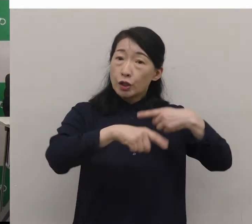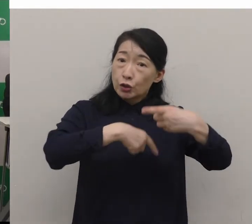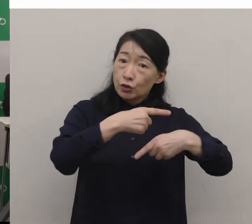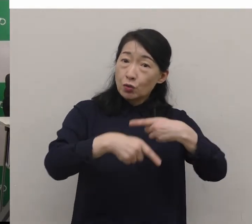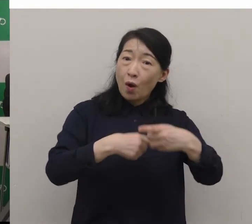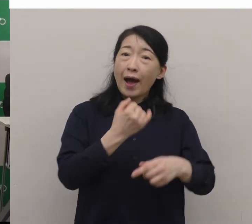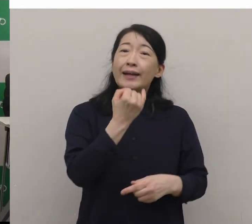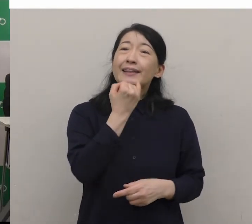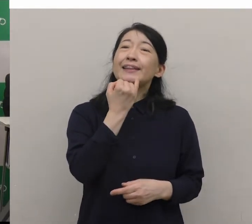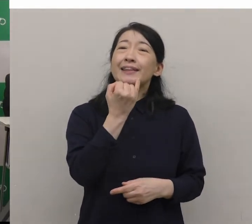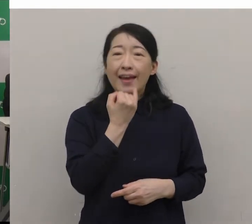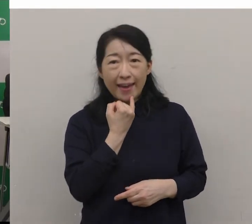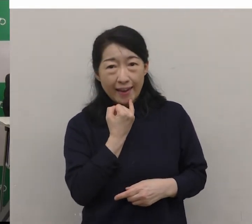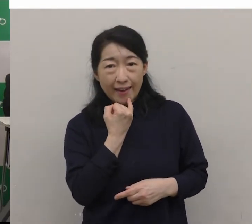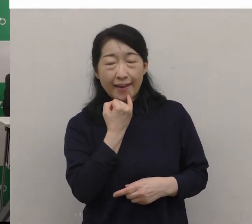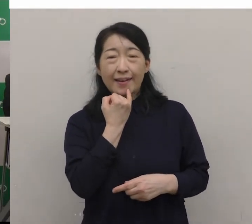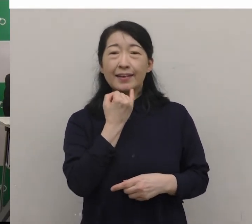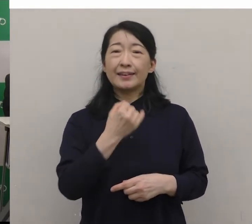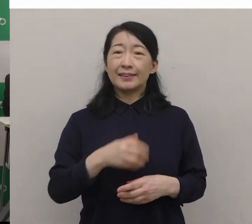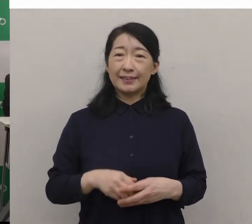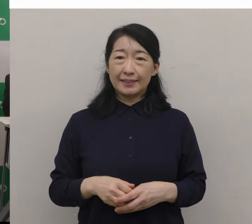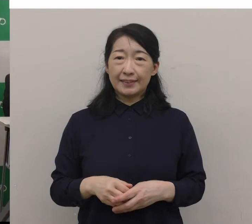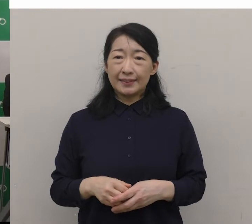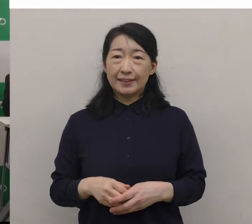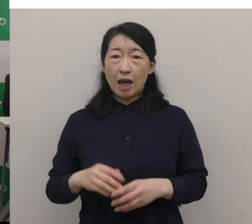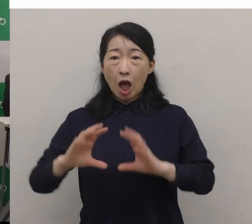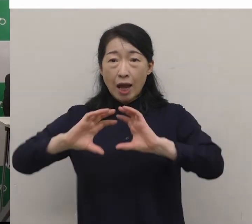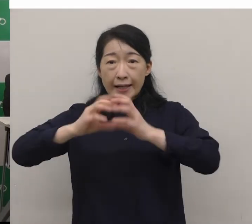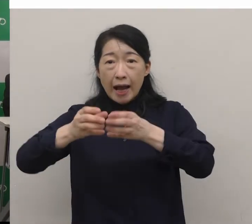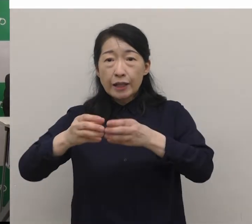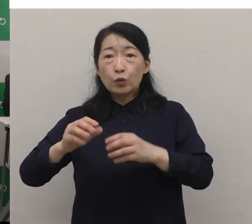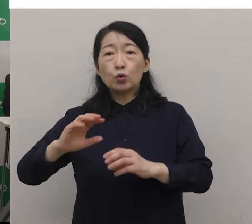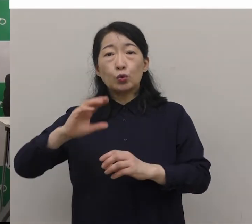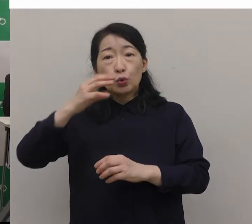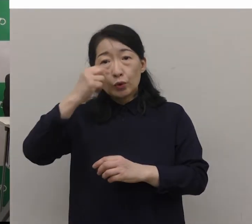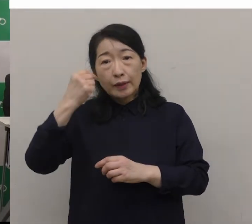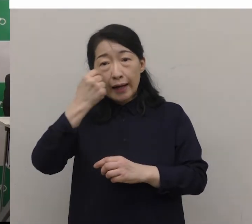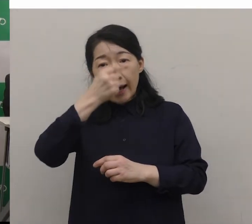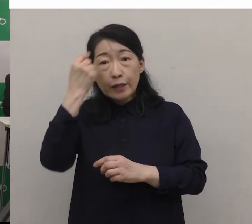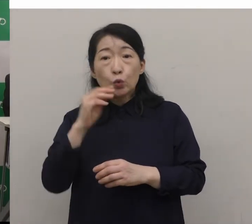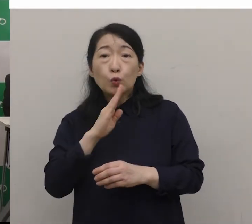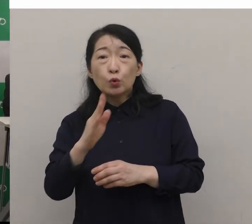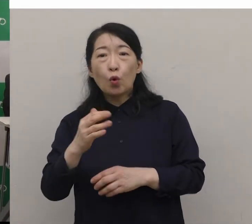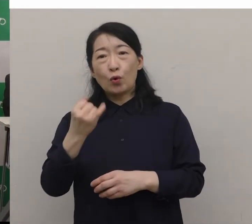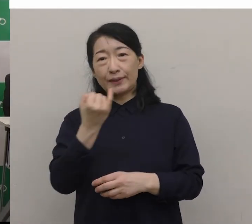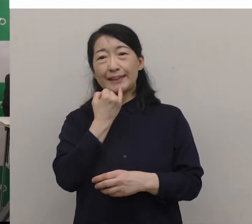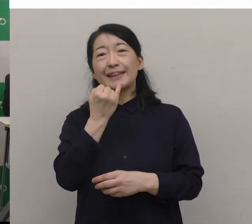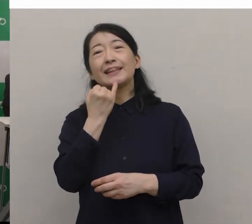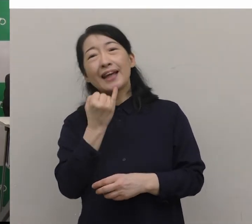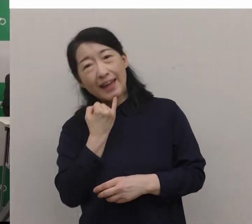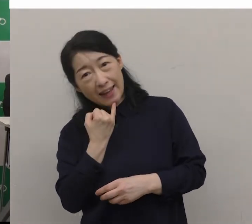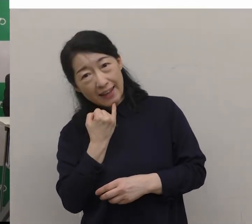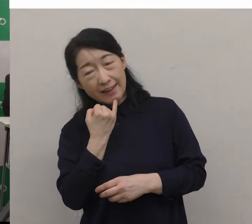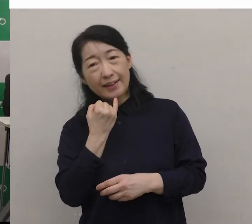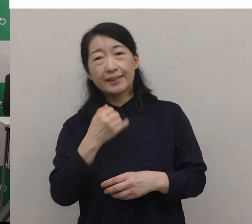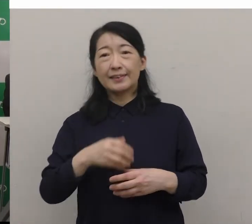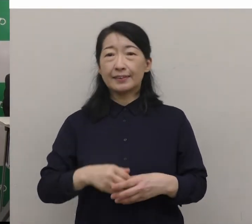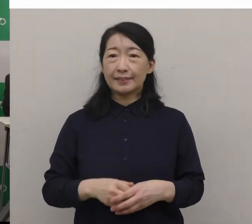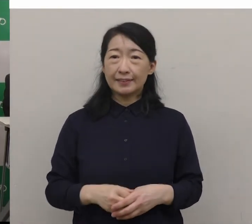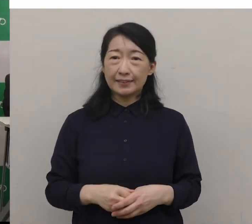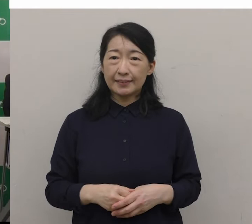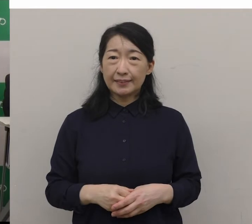使ってやったらどうだとか、外国語なども取り入れてはと、あの外国人の比率の高い町だから